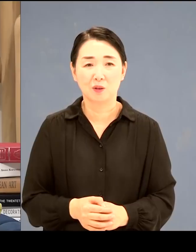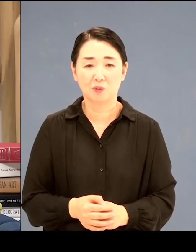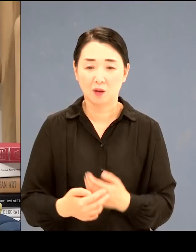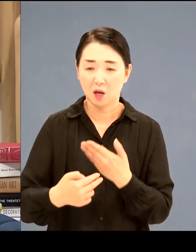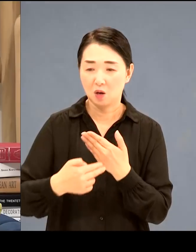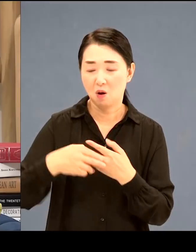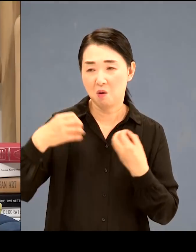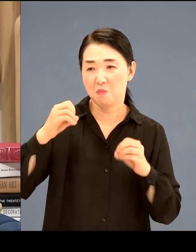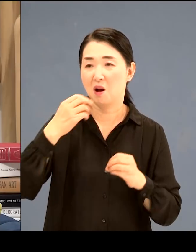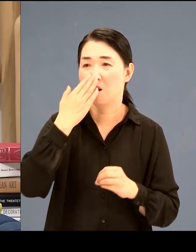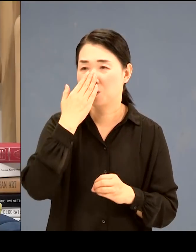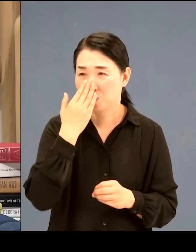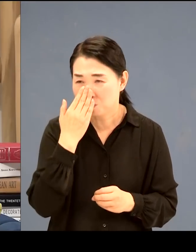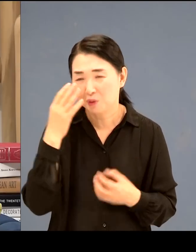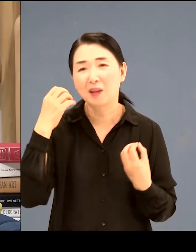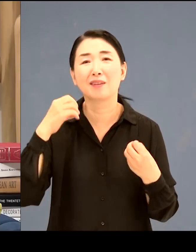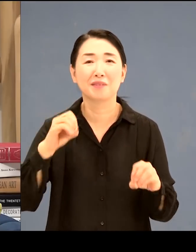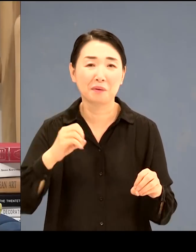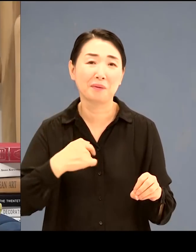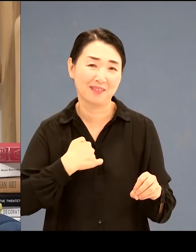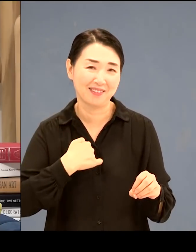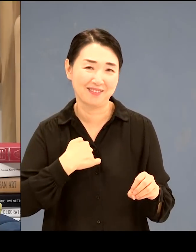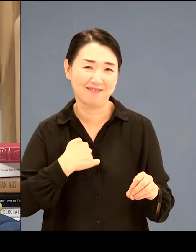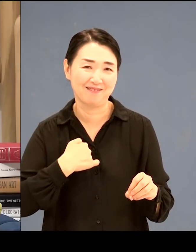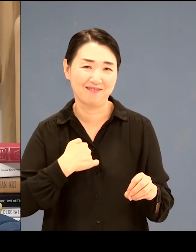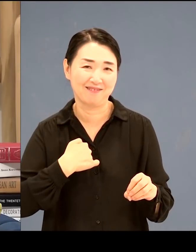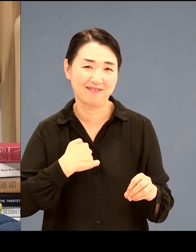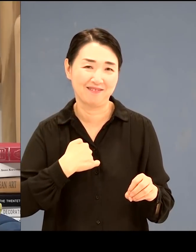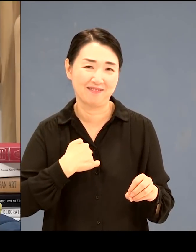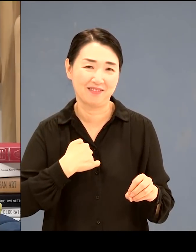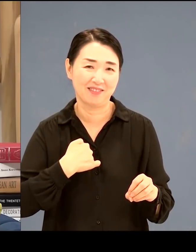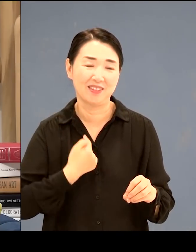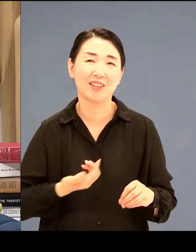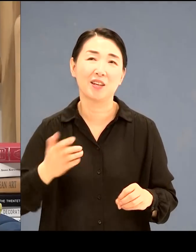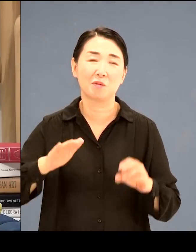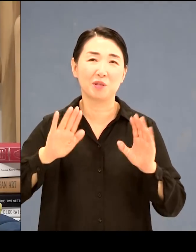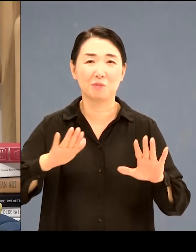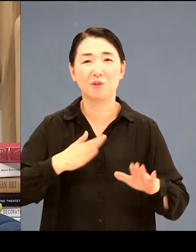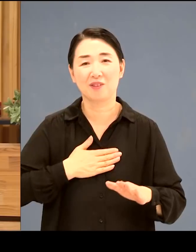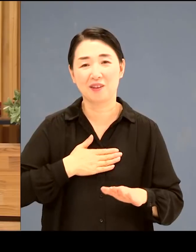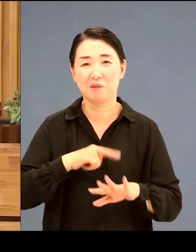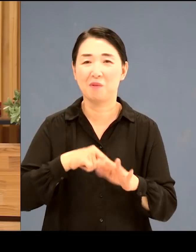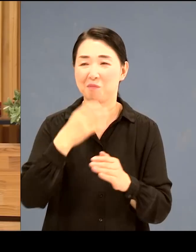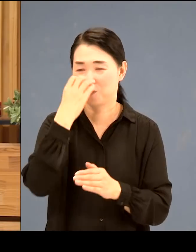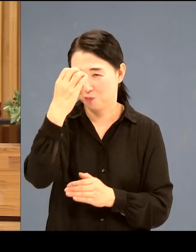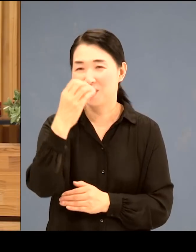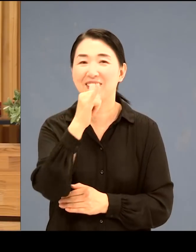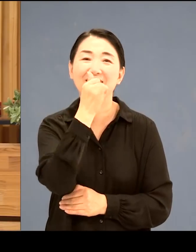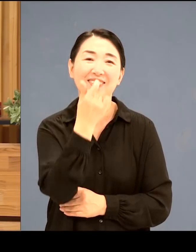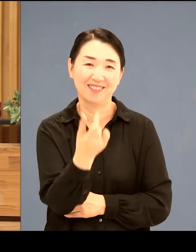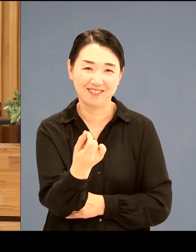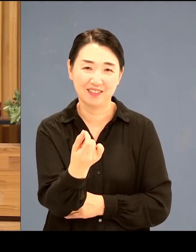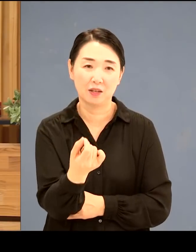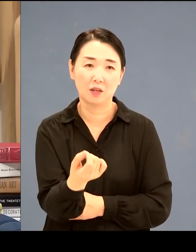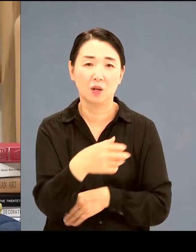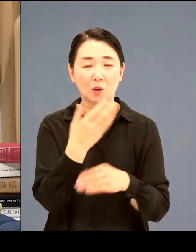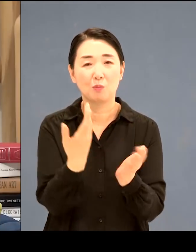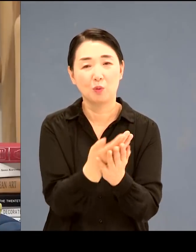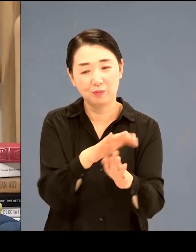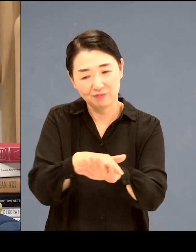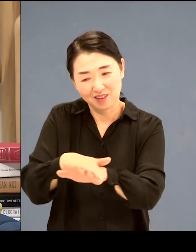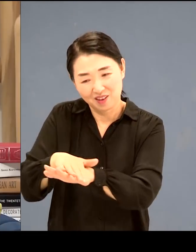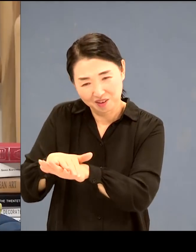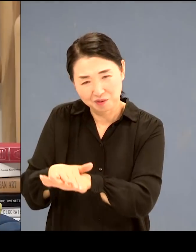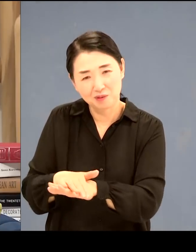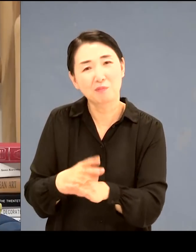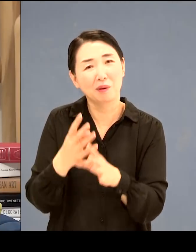척하면서 그랬던 제가 아직까지도 많이 교만해요, 사실은. 네. 내려놔야 될 부분도